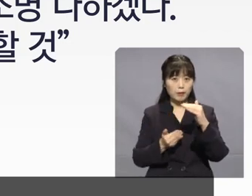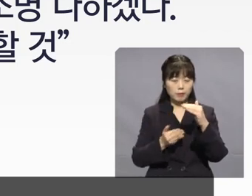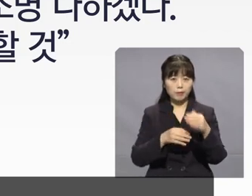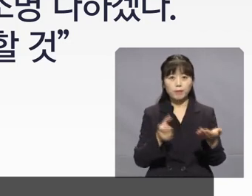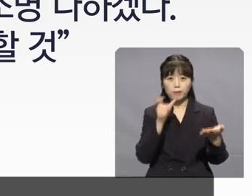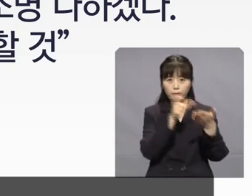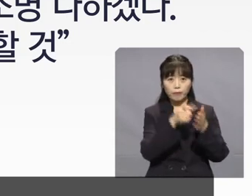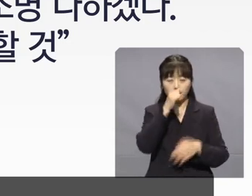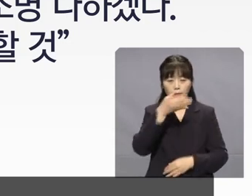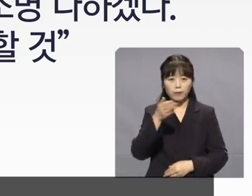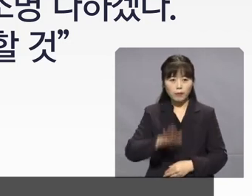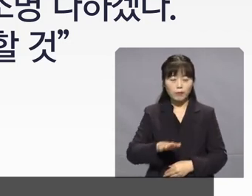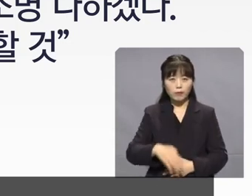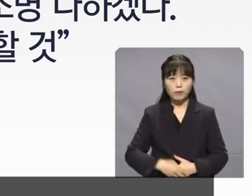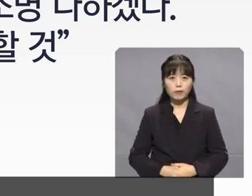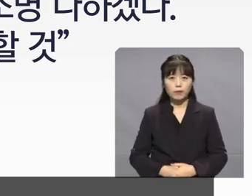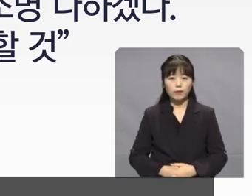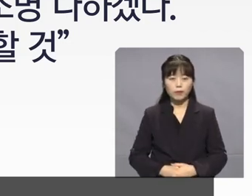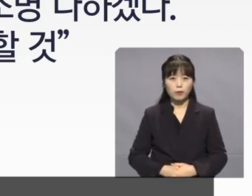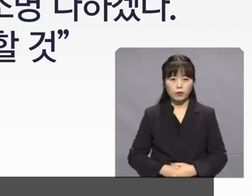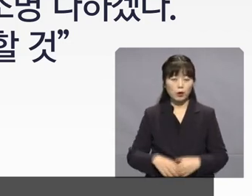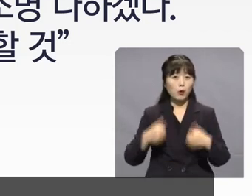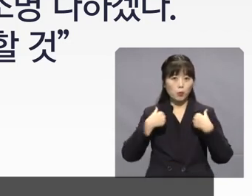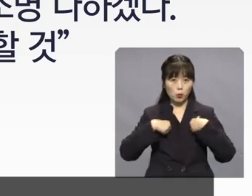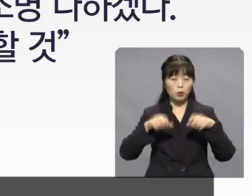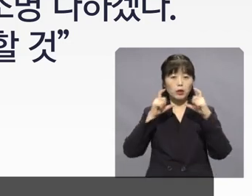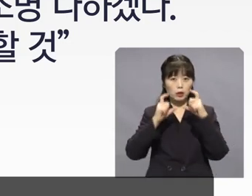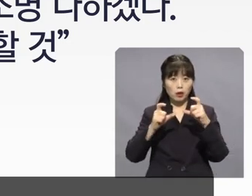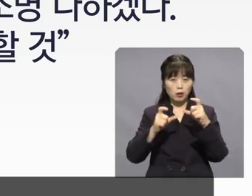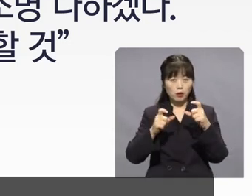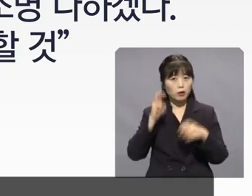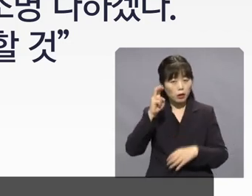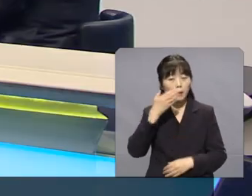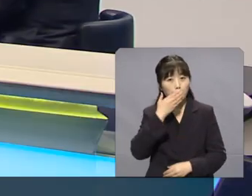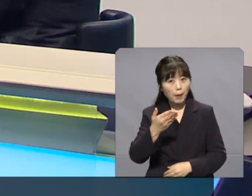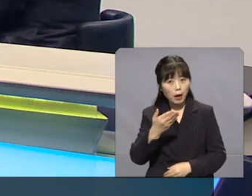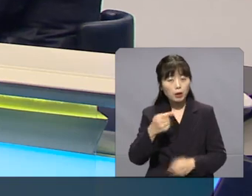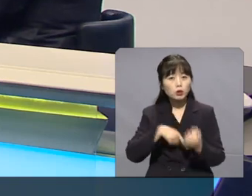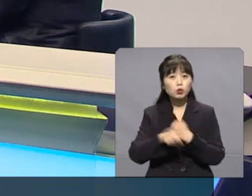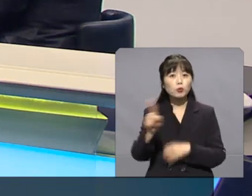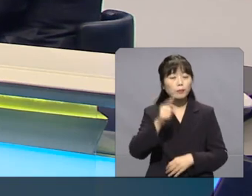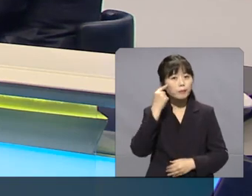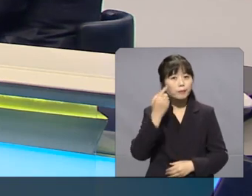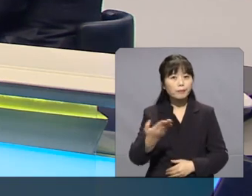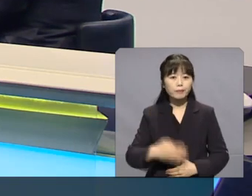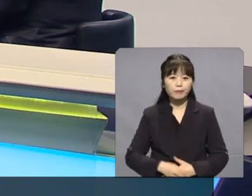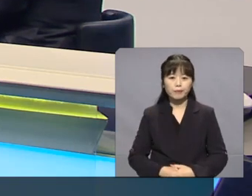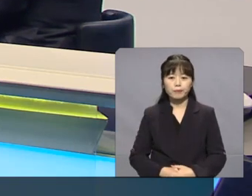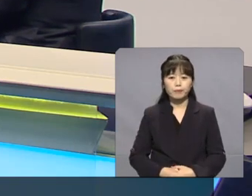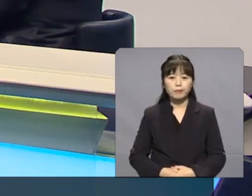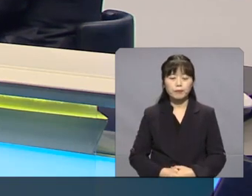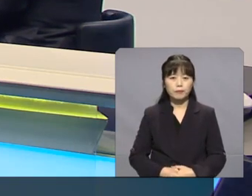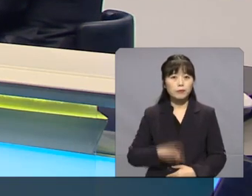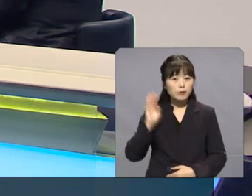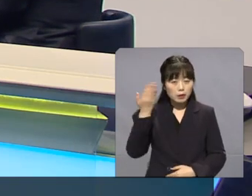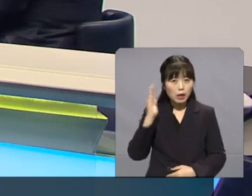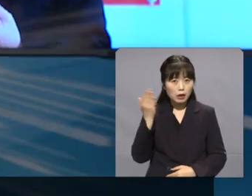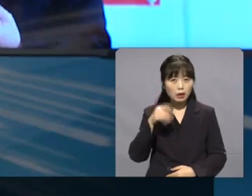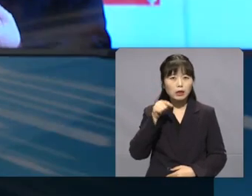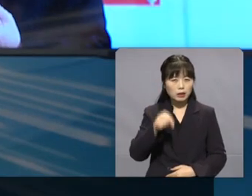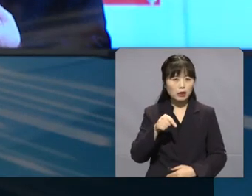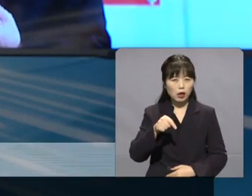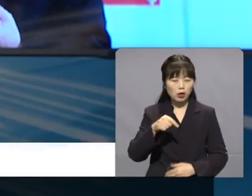올렸는데 이정훈 평론가님 유선 의원의 불출마 예상하셨습니까 배경이 뭐라고 보십니까 예 뭐 최근 들어서